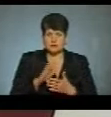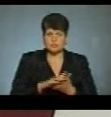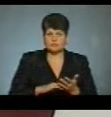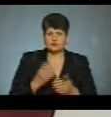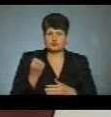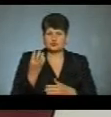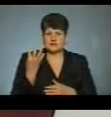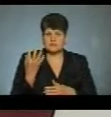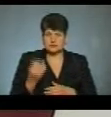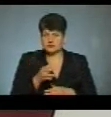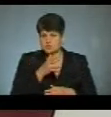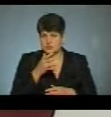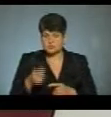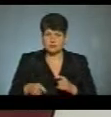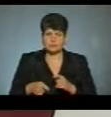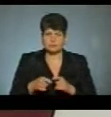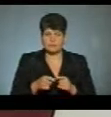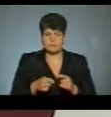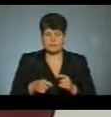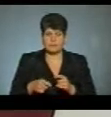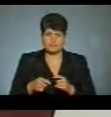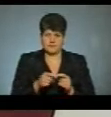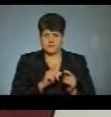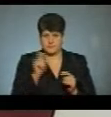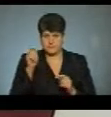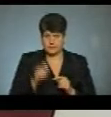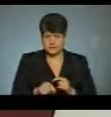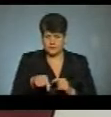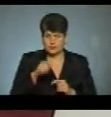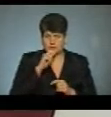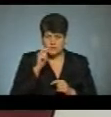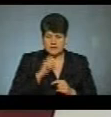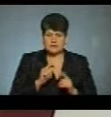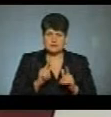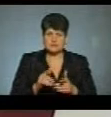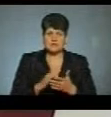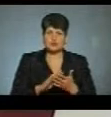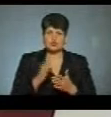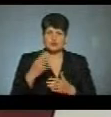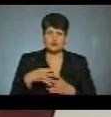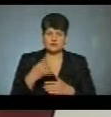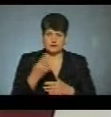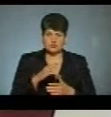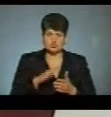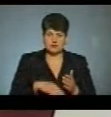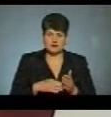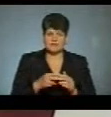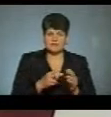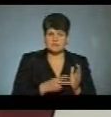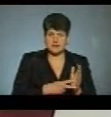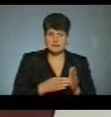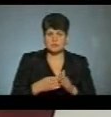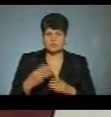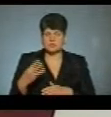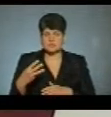днів з часу перетину кордону за порушення режиму самоізоляції. Згідно зі статтею 44, передбачений штраф від 17